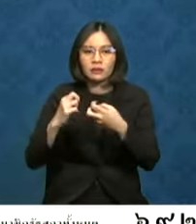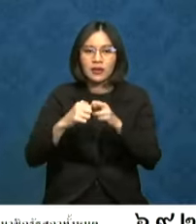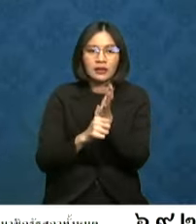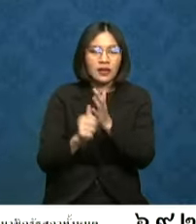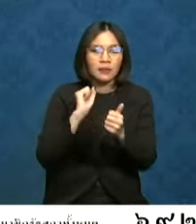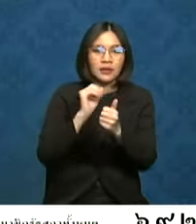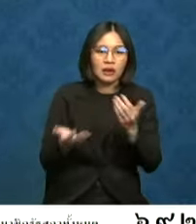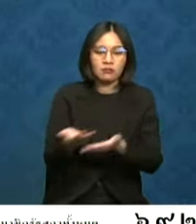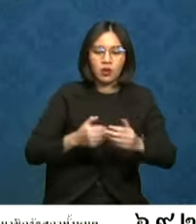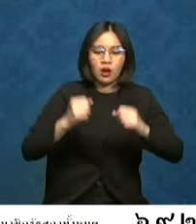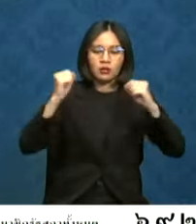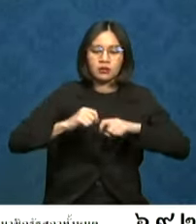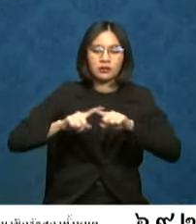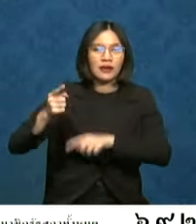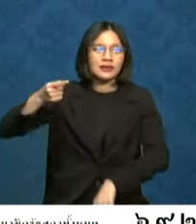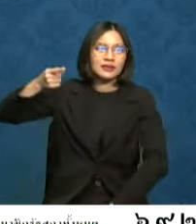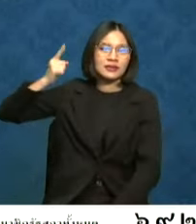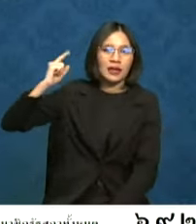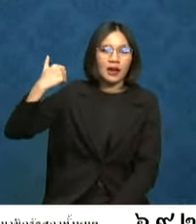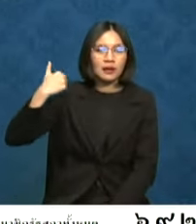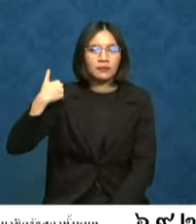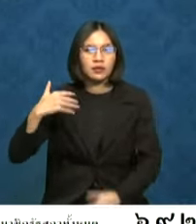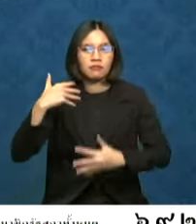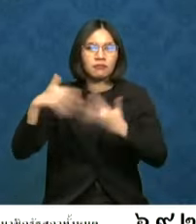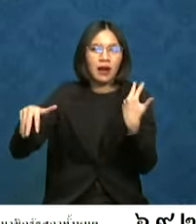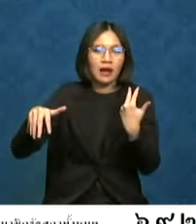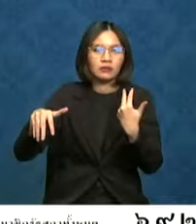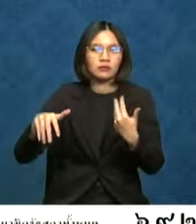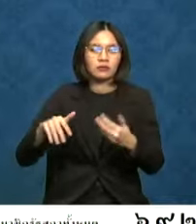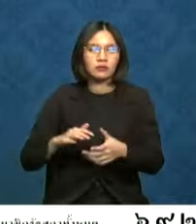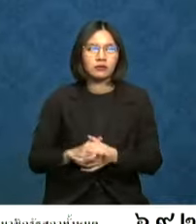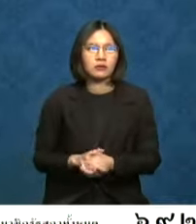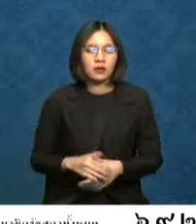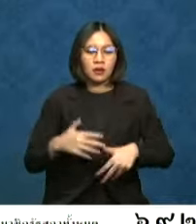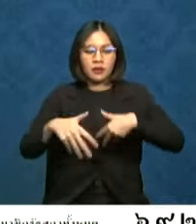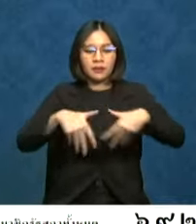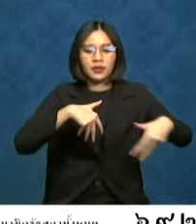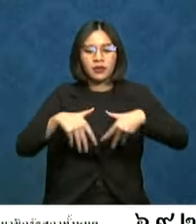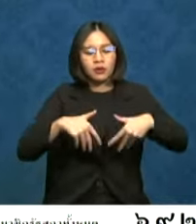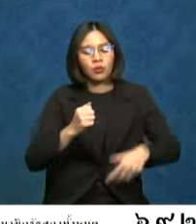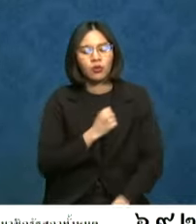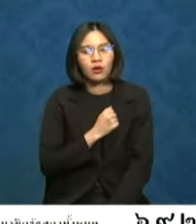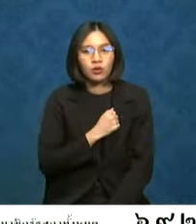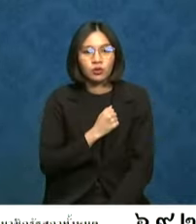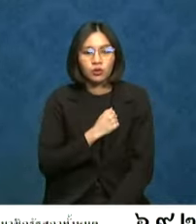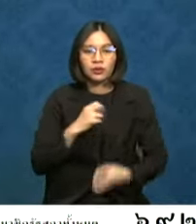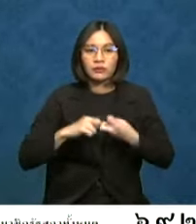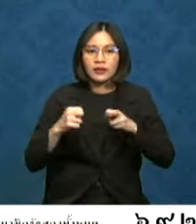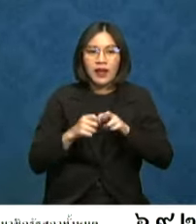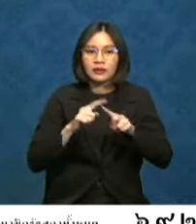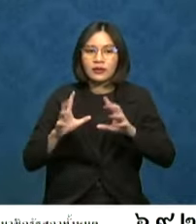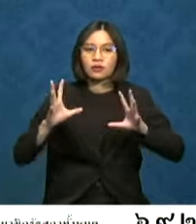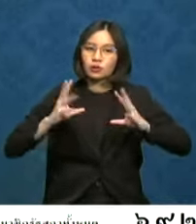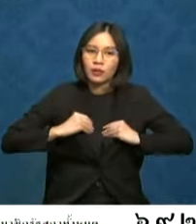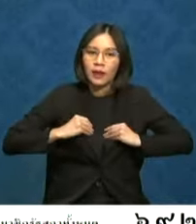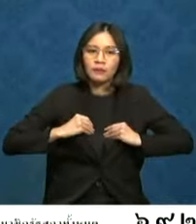ทันพิจารณาตสนใจและร่าช้า เกิดความผิดพลาดพี่น้ประชาชนกต้ทนเดือดร้อนกัไปต้อง